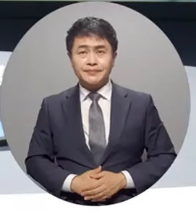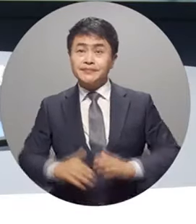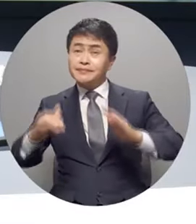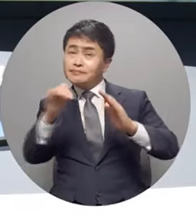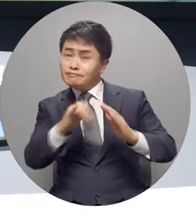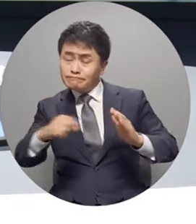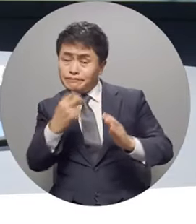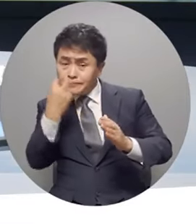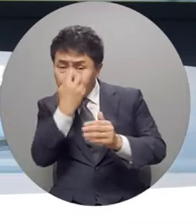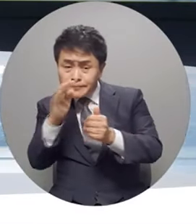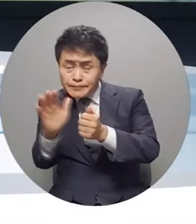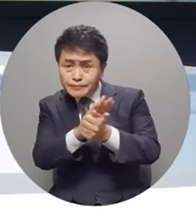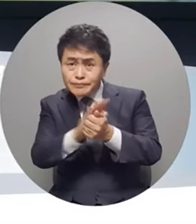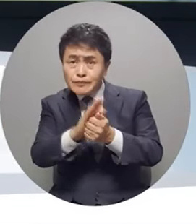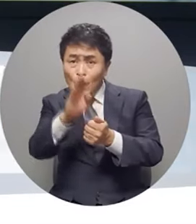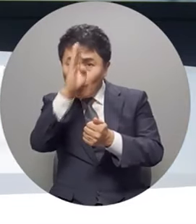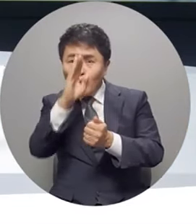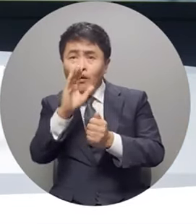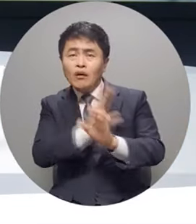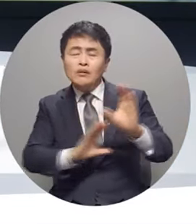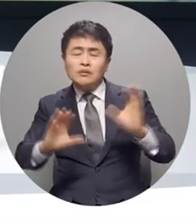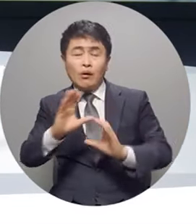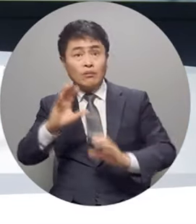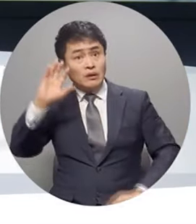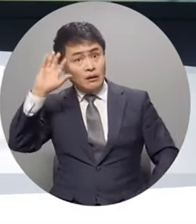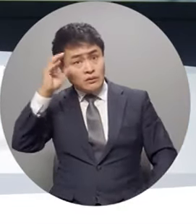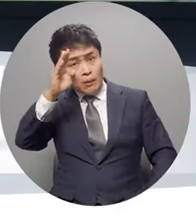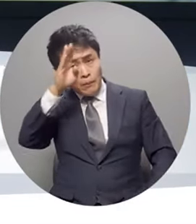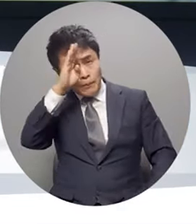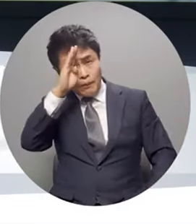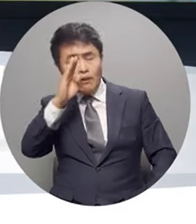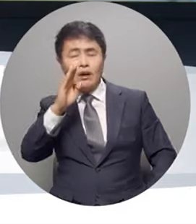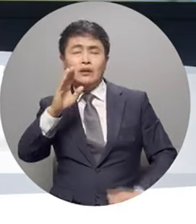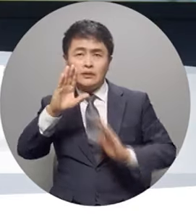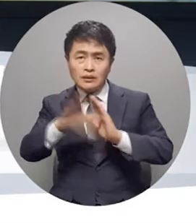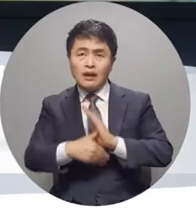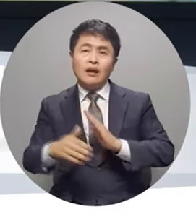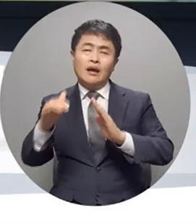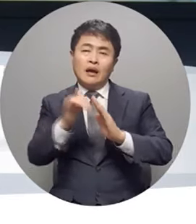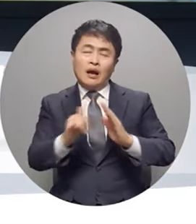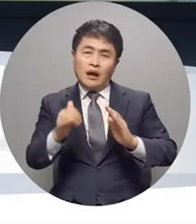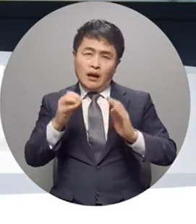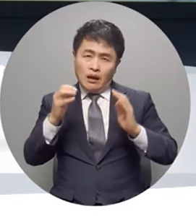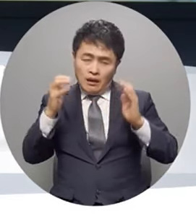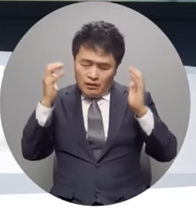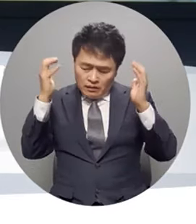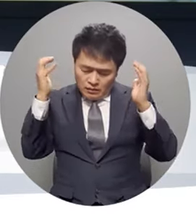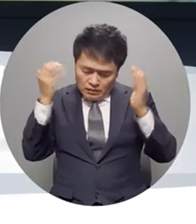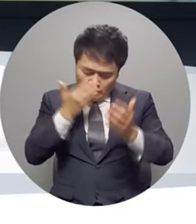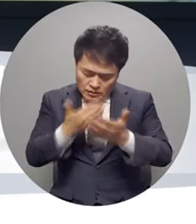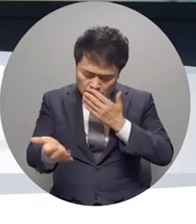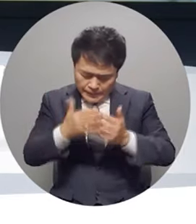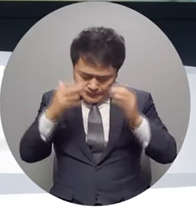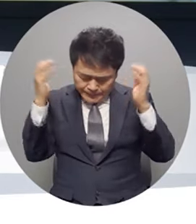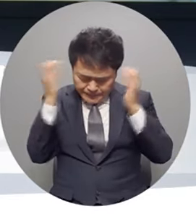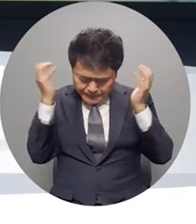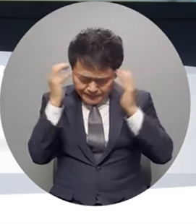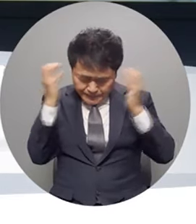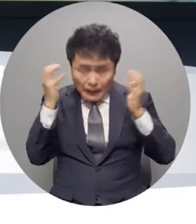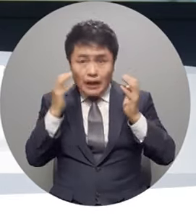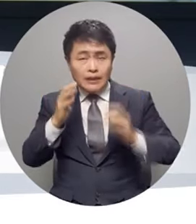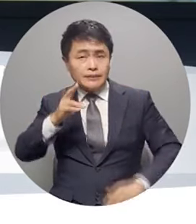가족 중에 돌봐야 하는 환자가 더욱이 정신 질환 자인 경우 가족들이 겪어야 한 고통은 겪어보지 않으면 짐작조차